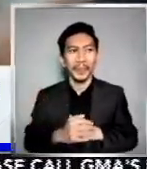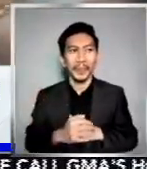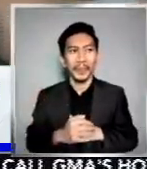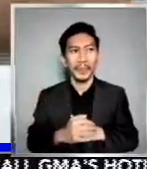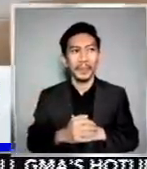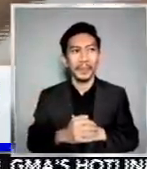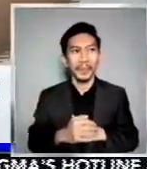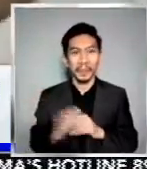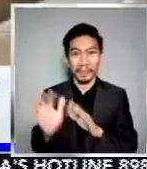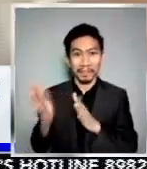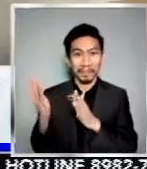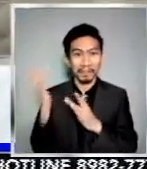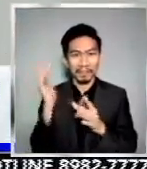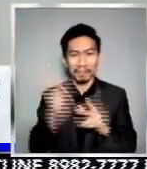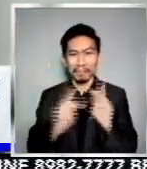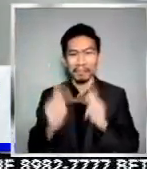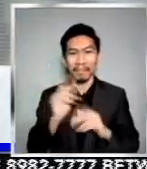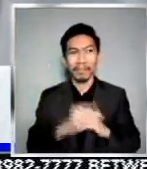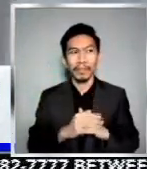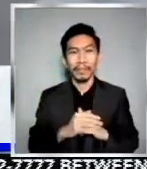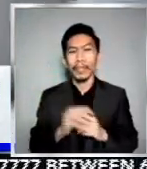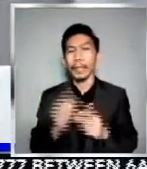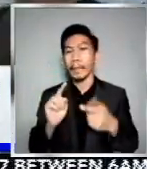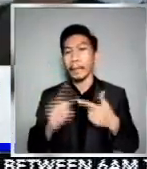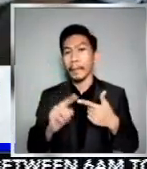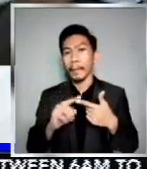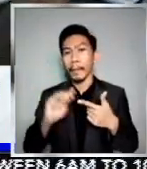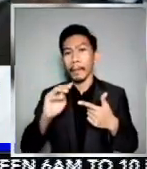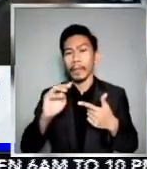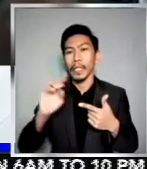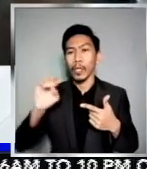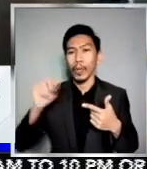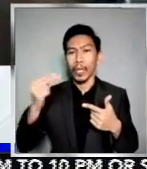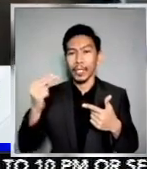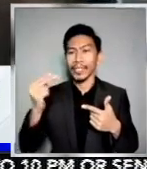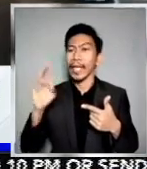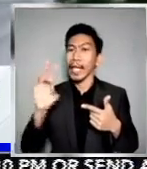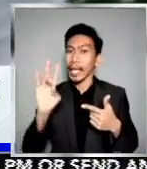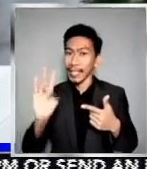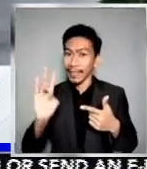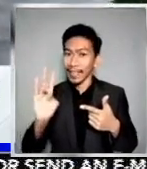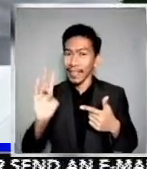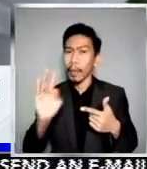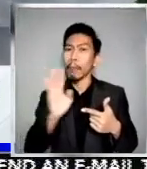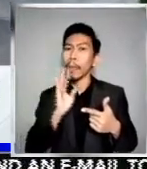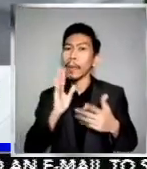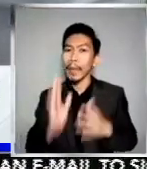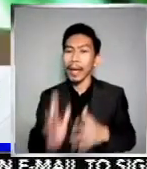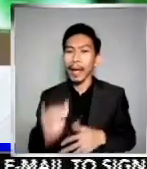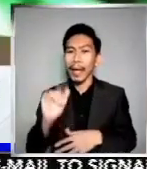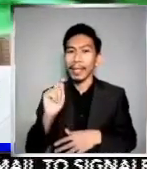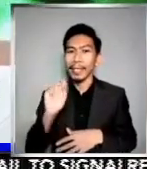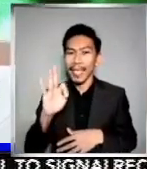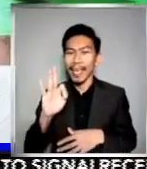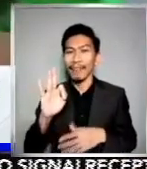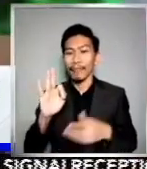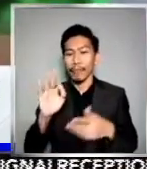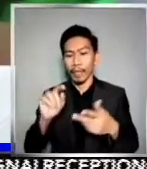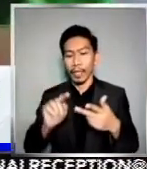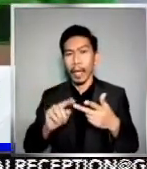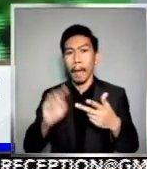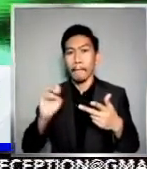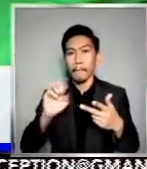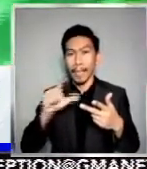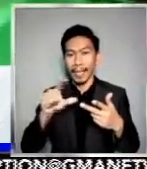Nagpabakuna rin sina Dr. Mary Jean Loreche, ang DOH 7 spokesperson, IATF implementer Mel Feliciano at ibang exicom